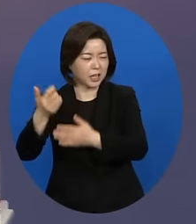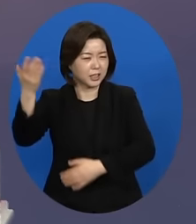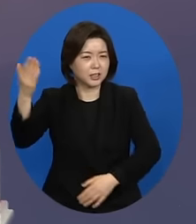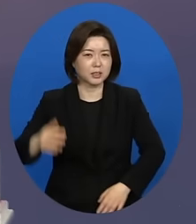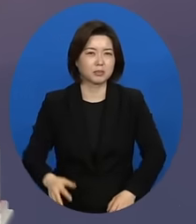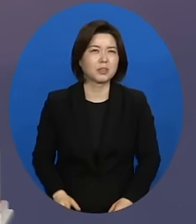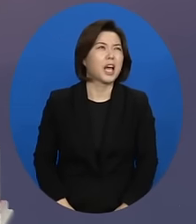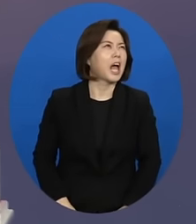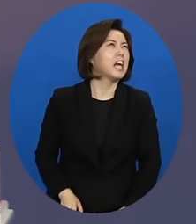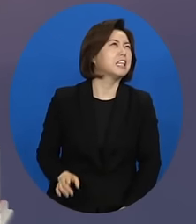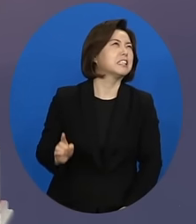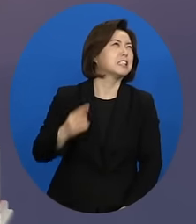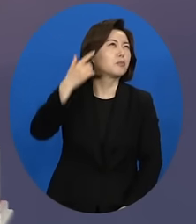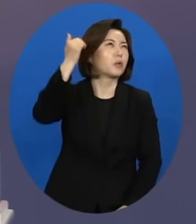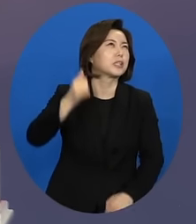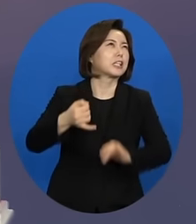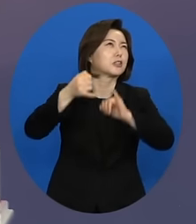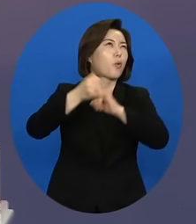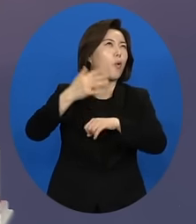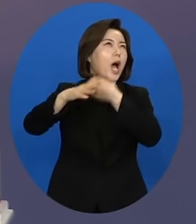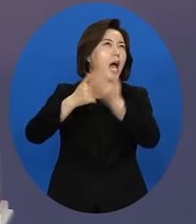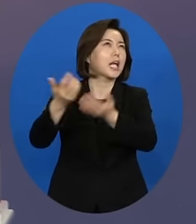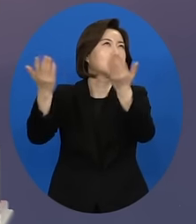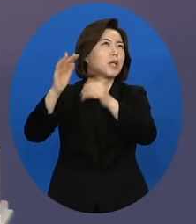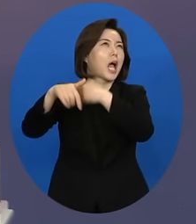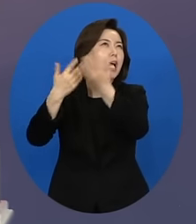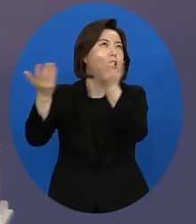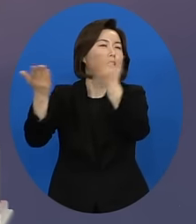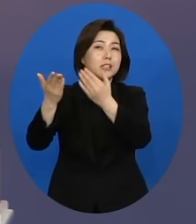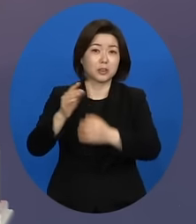목사들은 꼭 하나님이 했다 그래. 그죠?